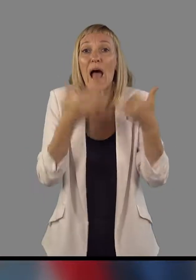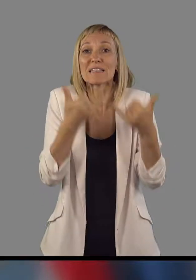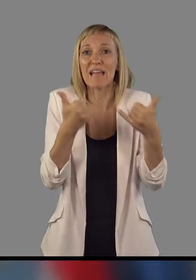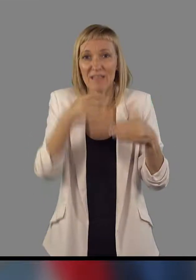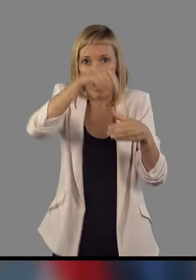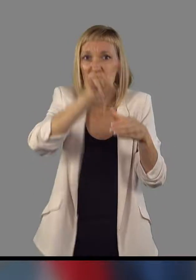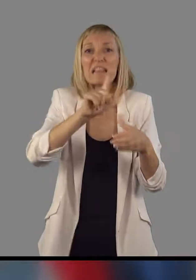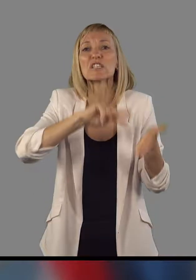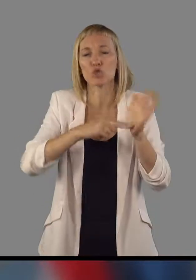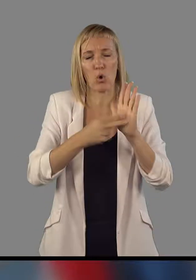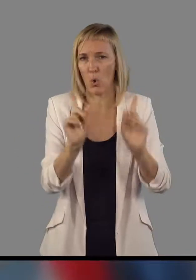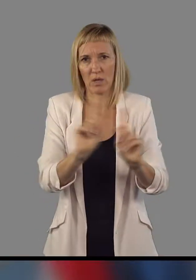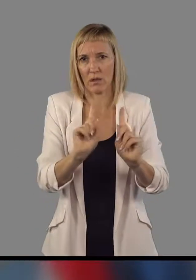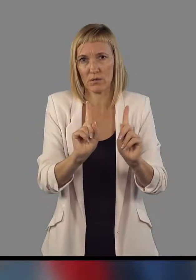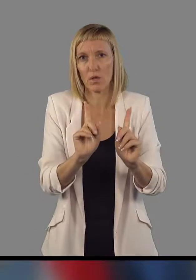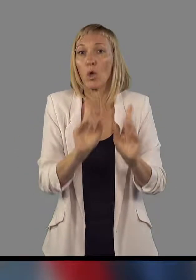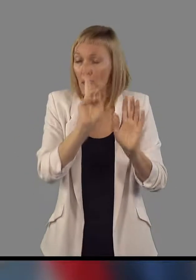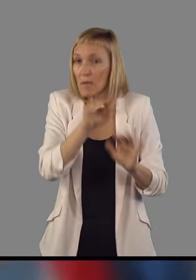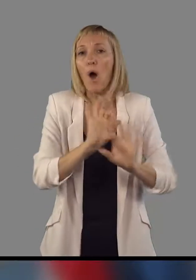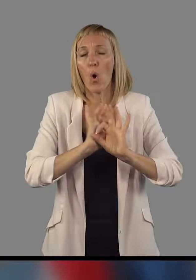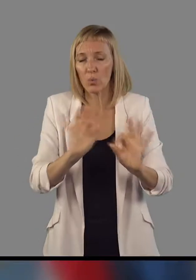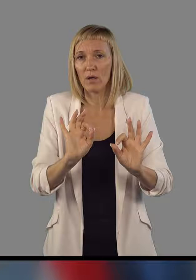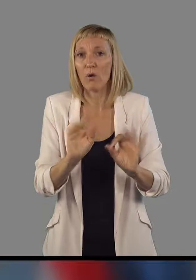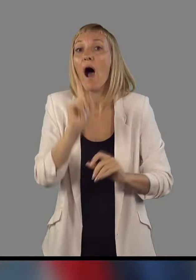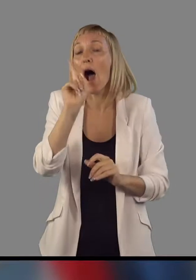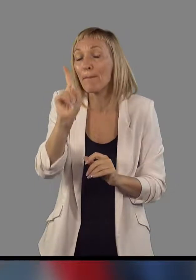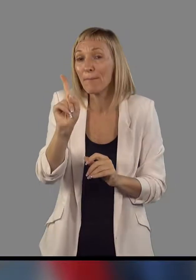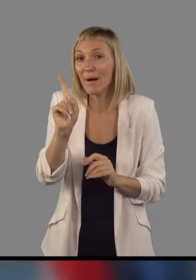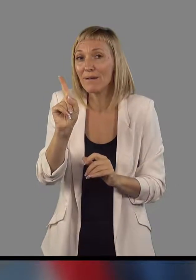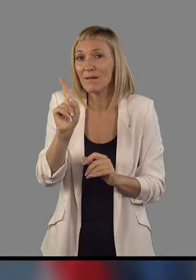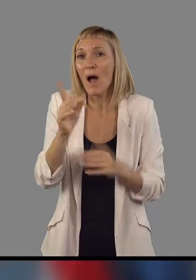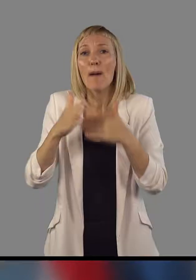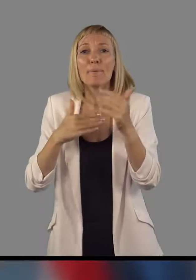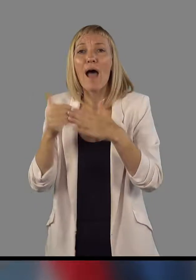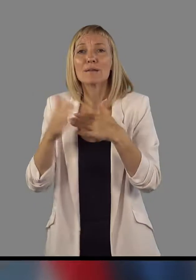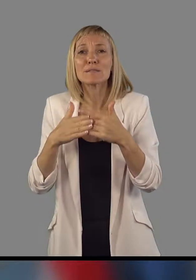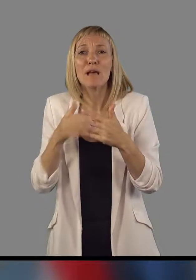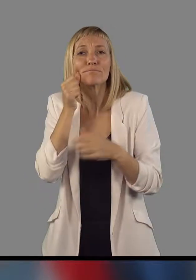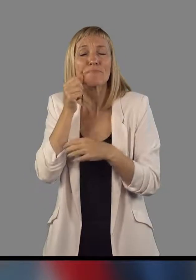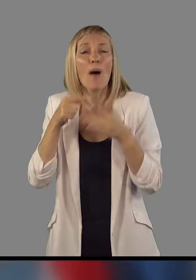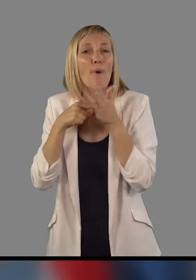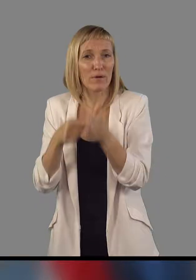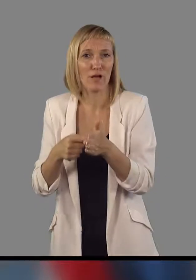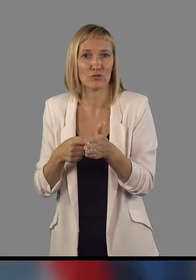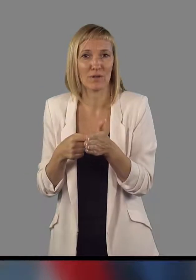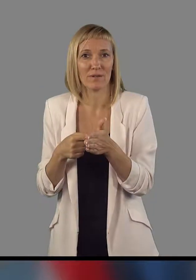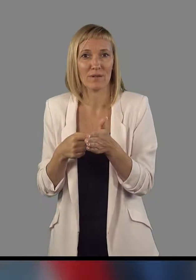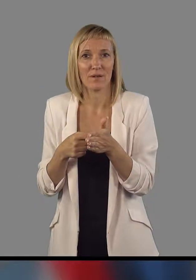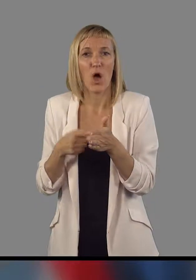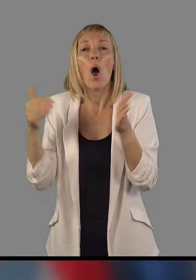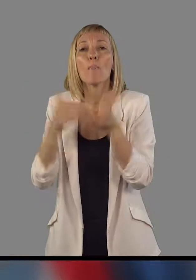niso strokovni, da niso usposobljeni. Pa vendarle je praksa pokazala,